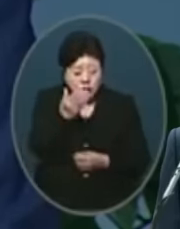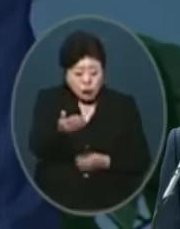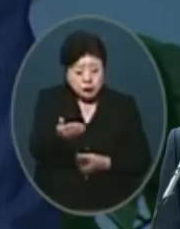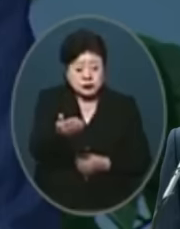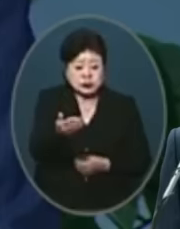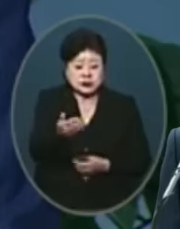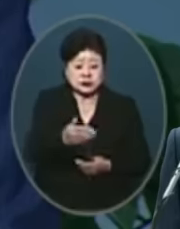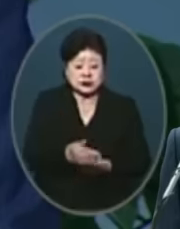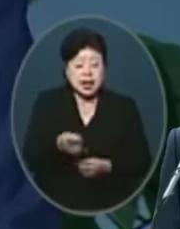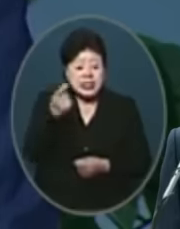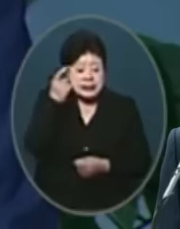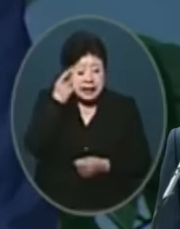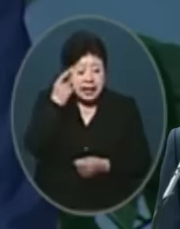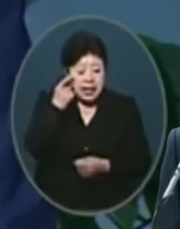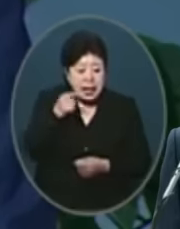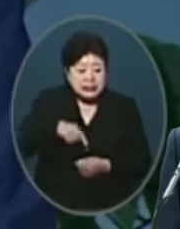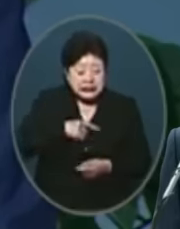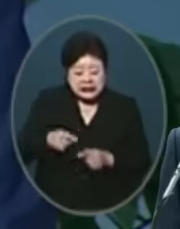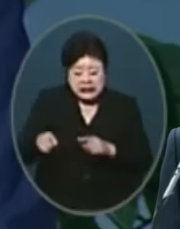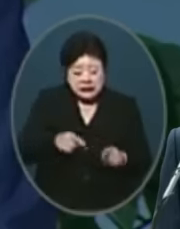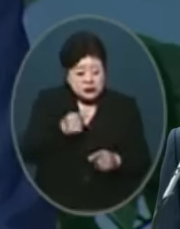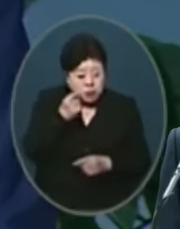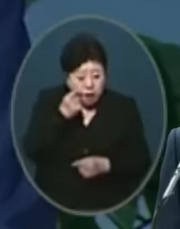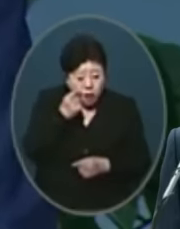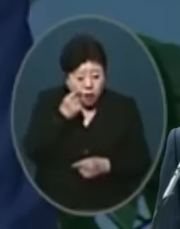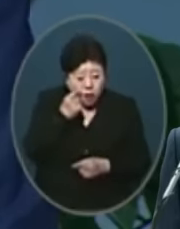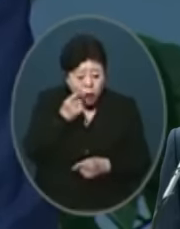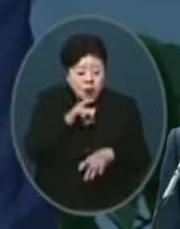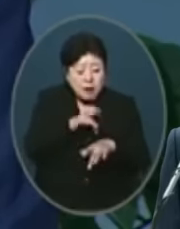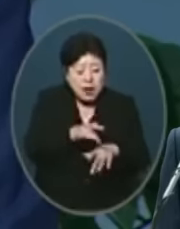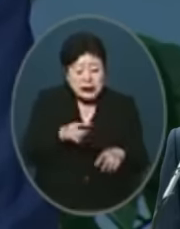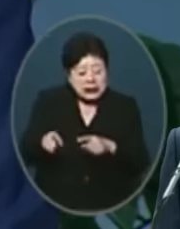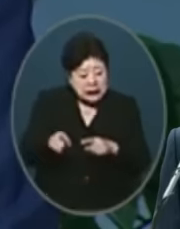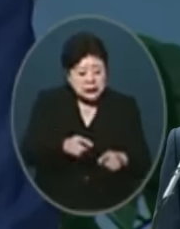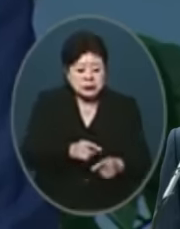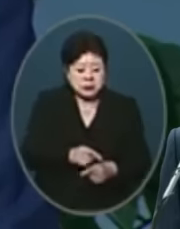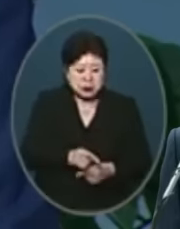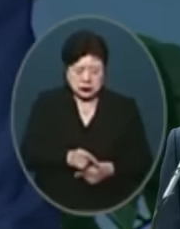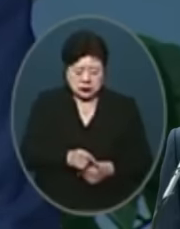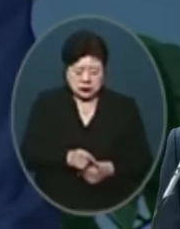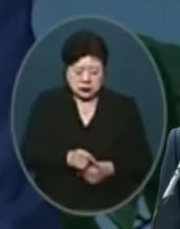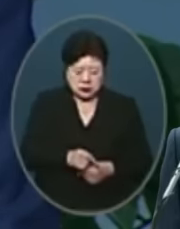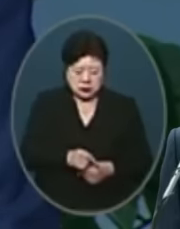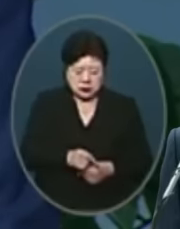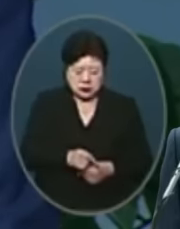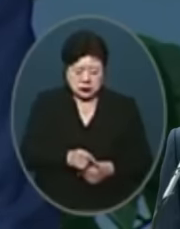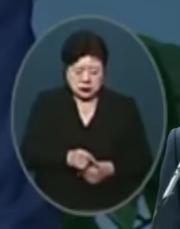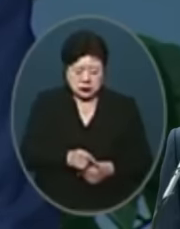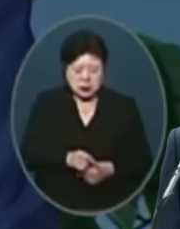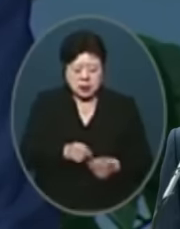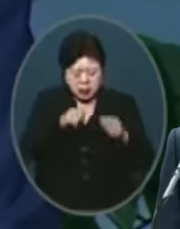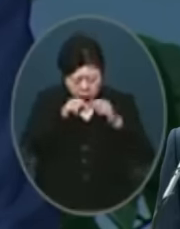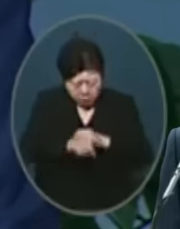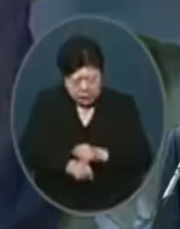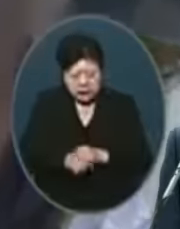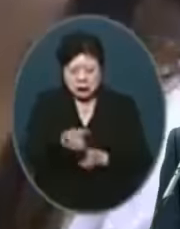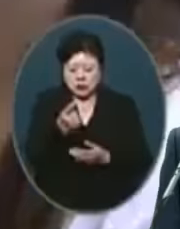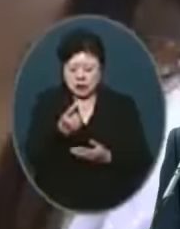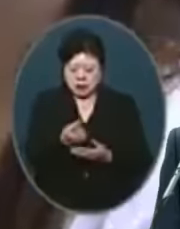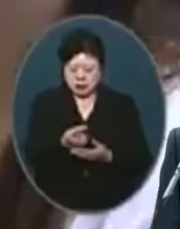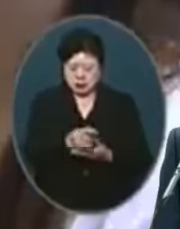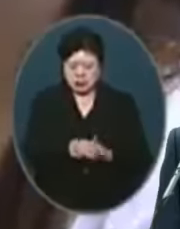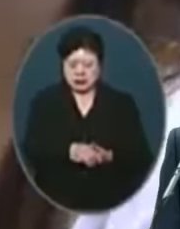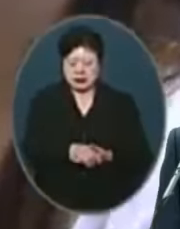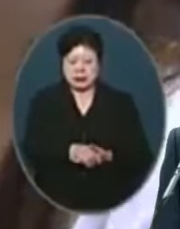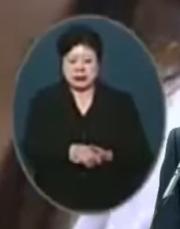여러분의 생각을 여러분이 다스리지 못하고 마귀가 다스린 대로 행하면 파탄에 이르게 된 것입니다.